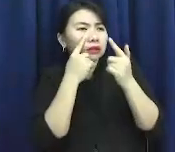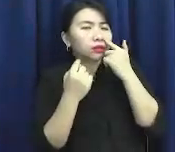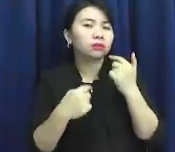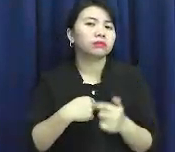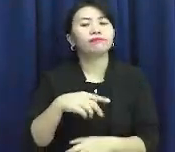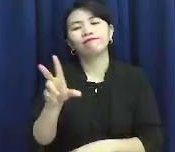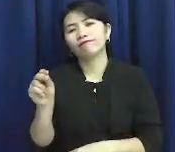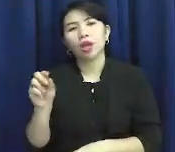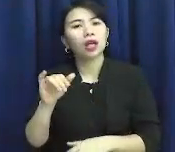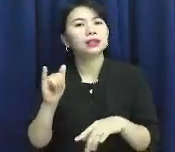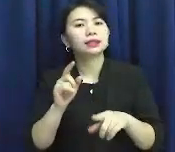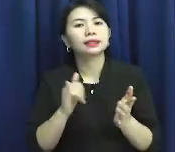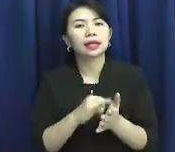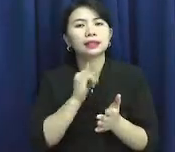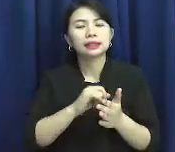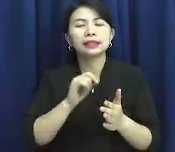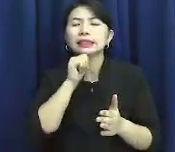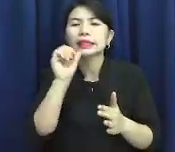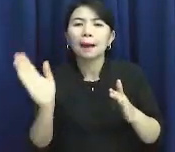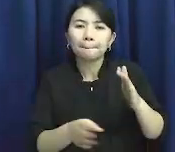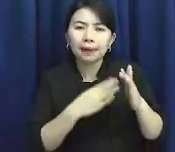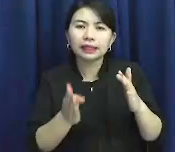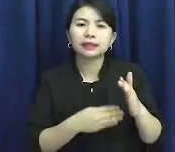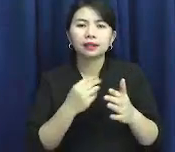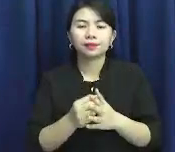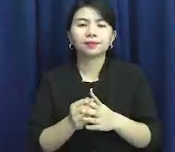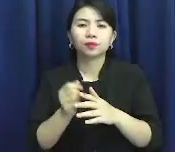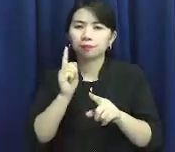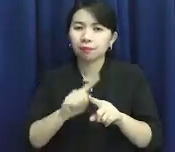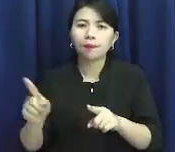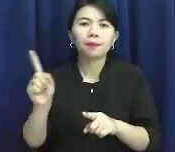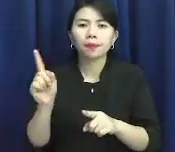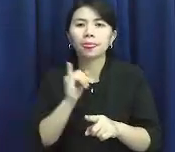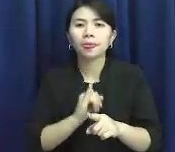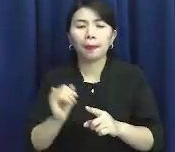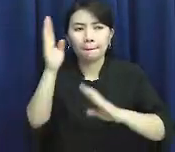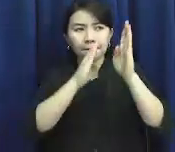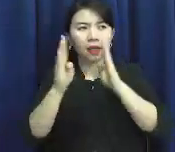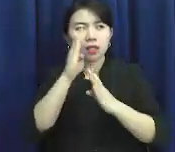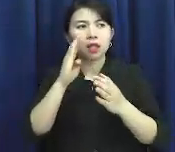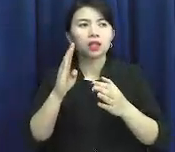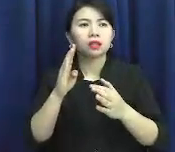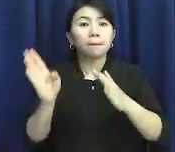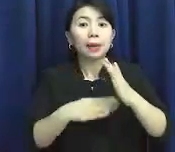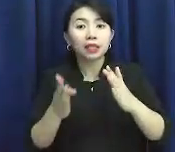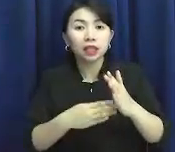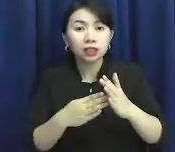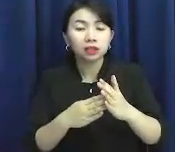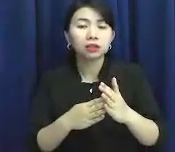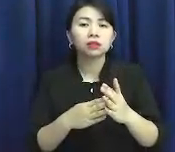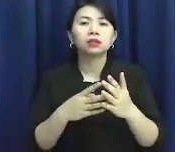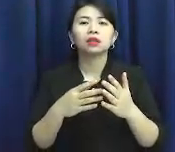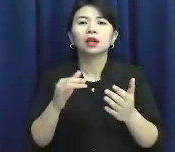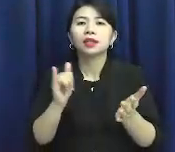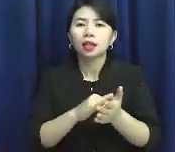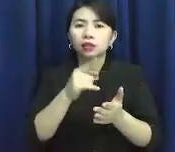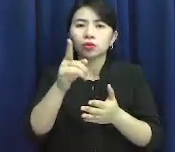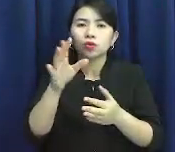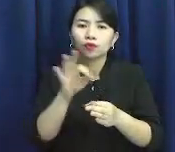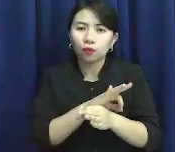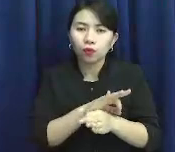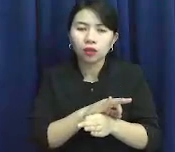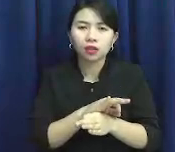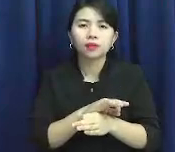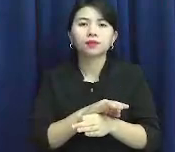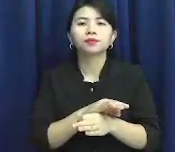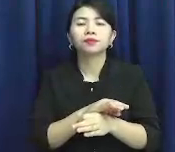ating spirituality. Hindi rin basehan ang basehan natin ng spirituality, yung fully kang nagsasubmit, sumusunod sa